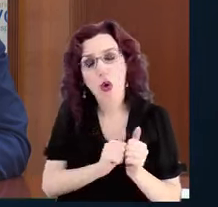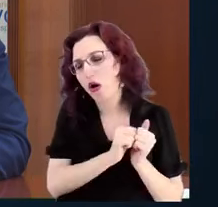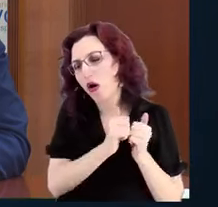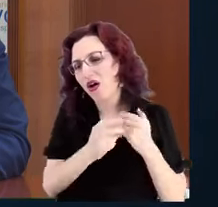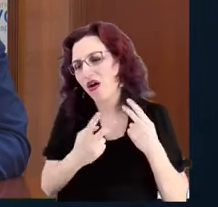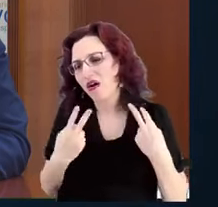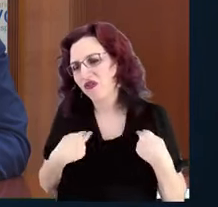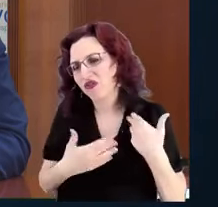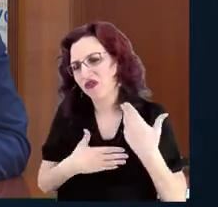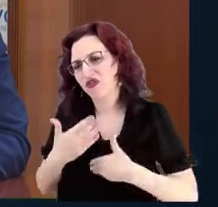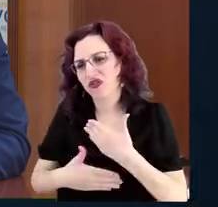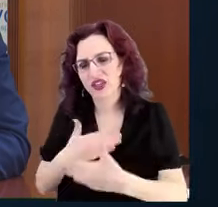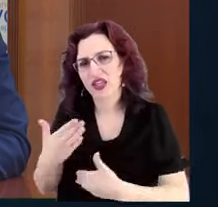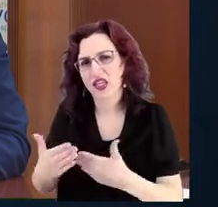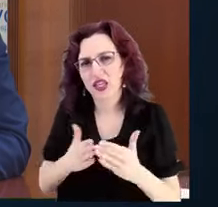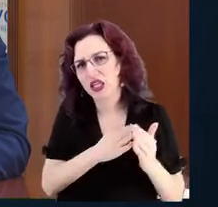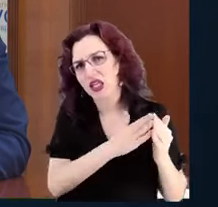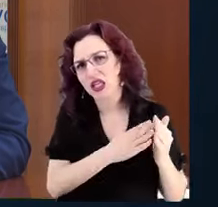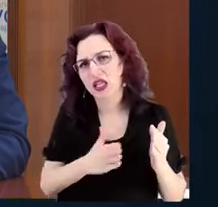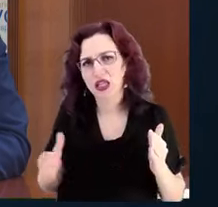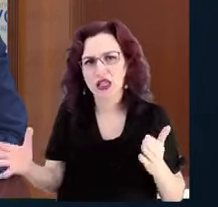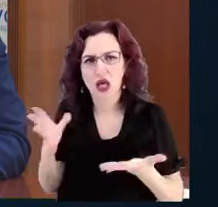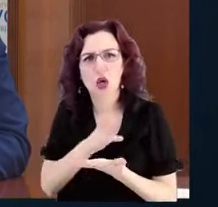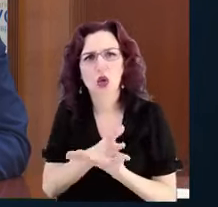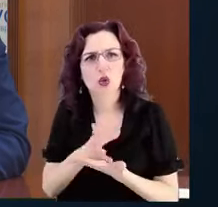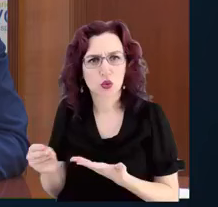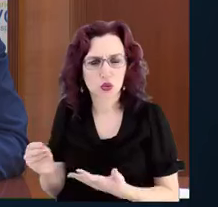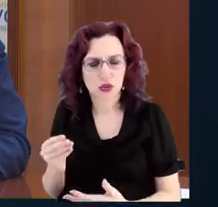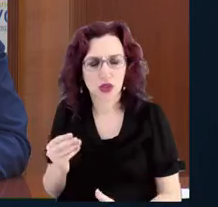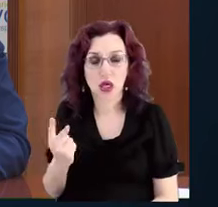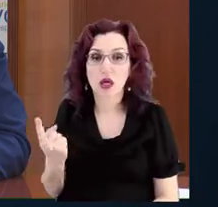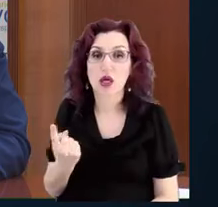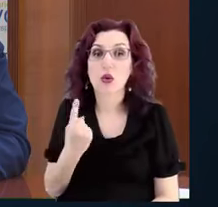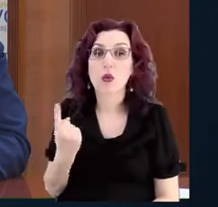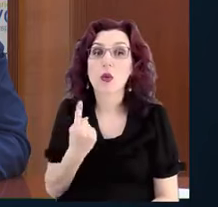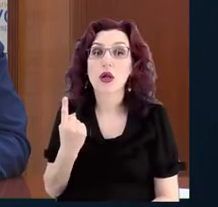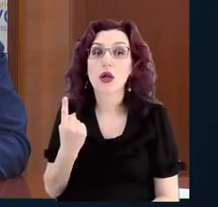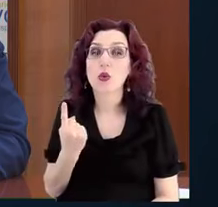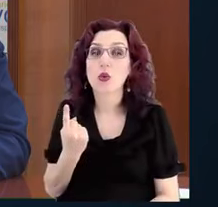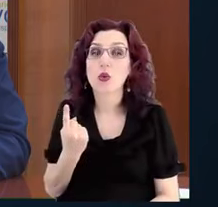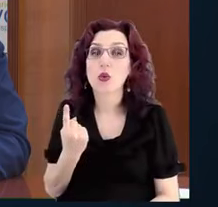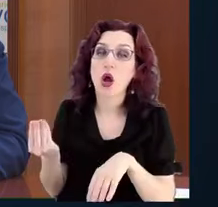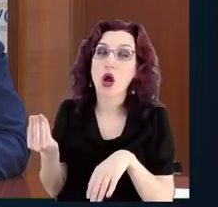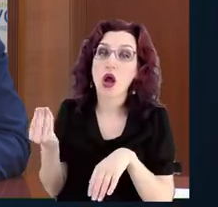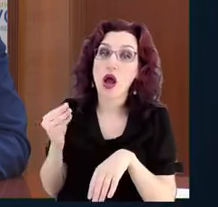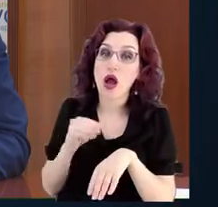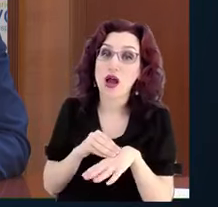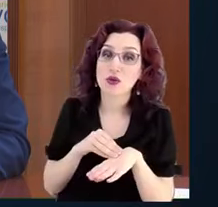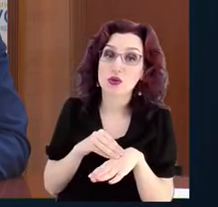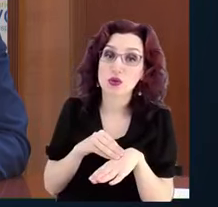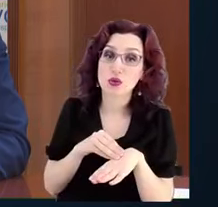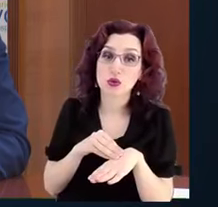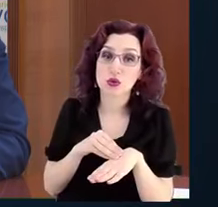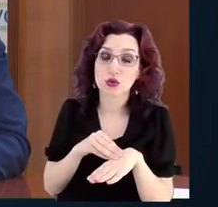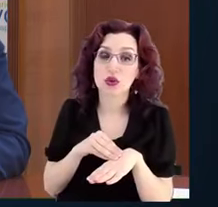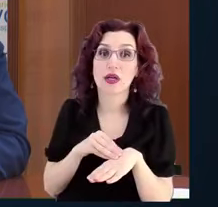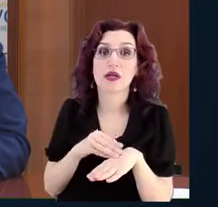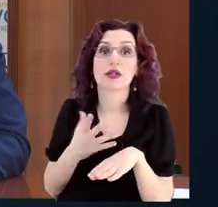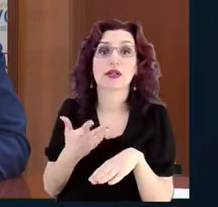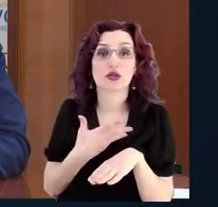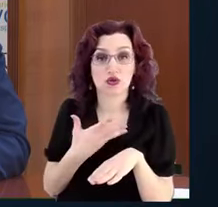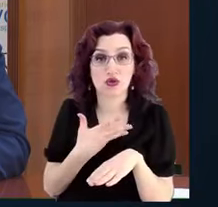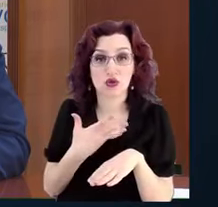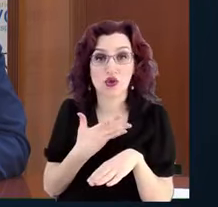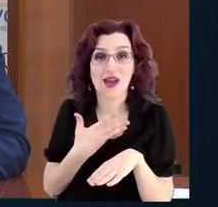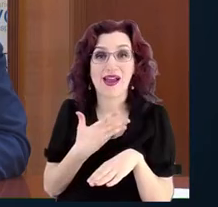lavorativa poi c'è qualcuno che aggiunge a questo a questo tipo di dinamiche alcune altre dinamiche